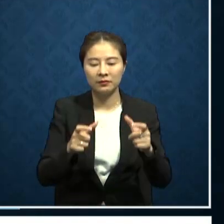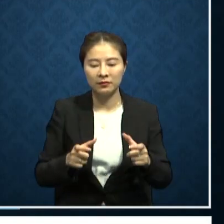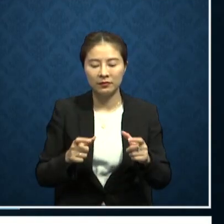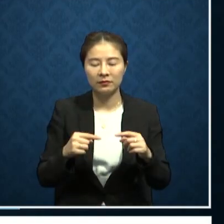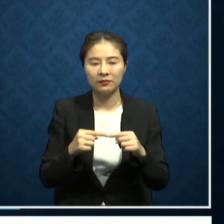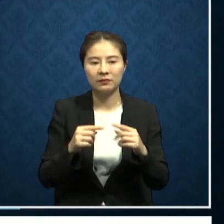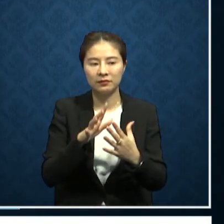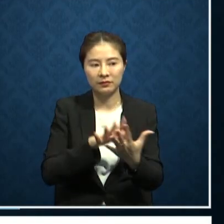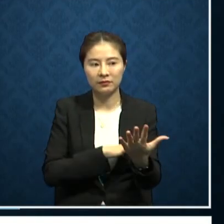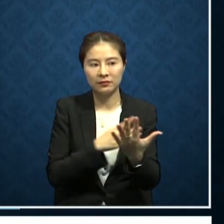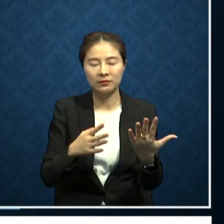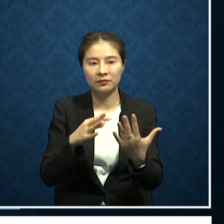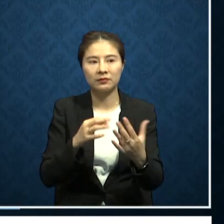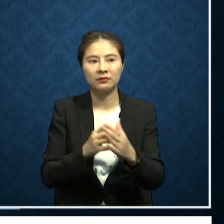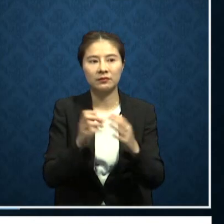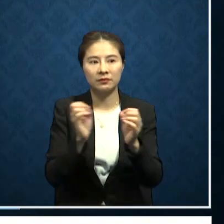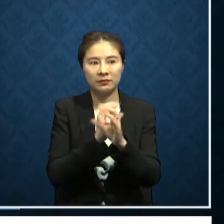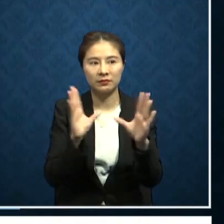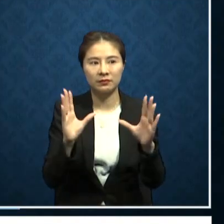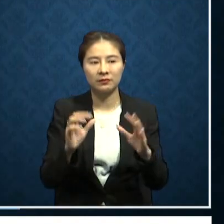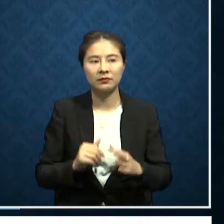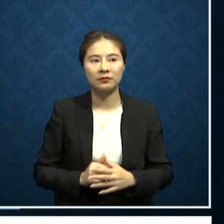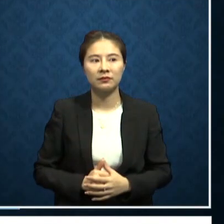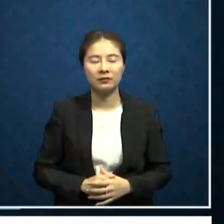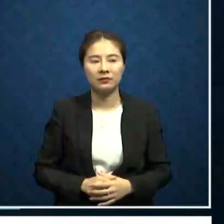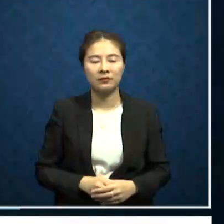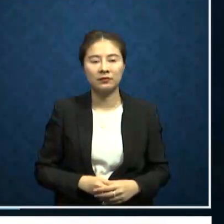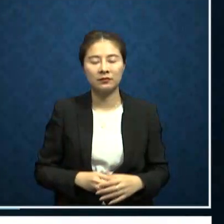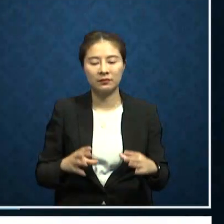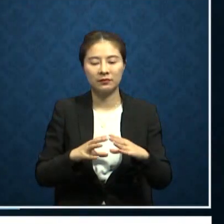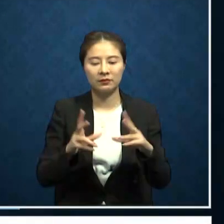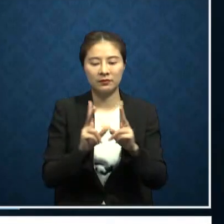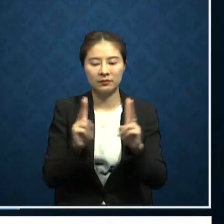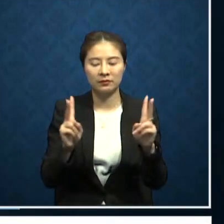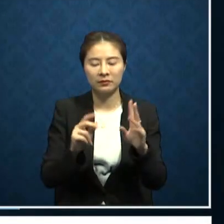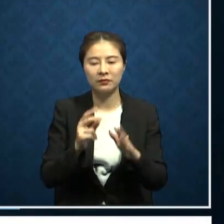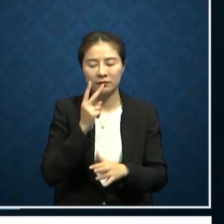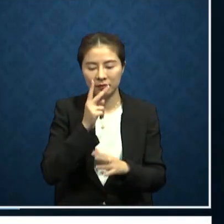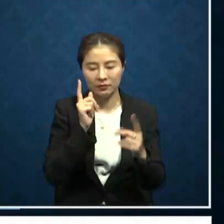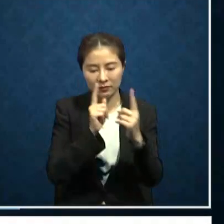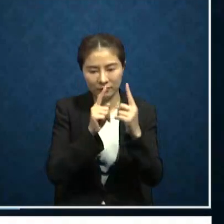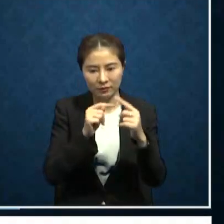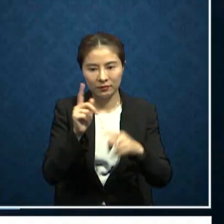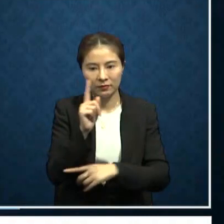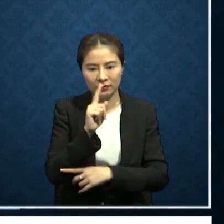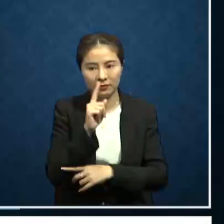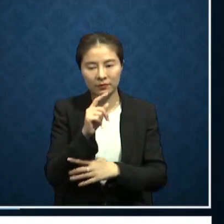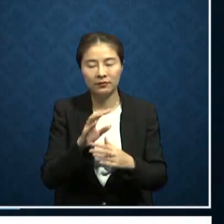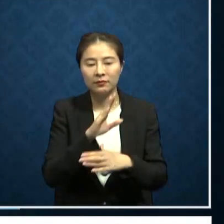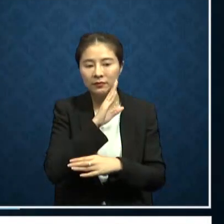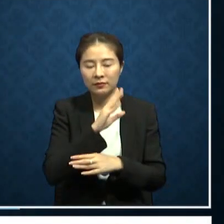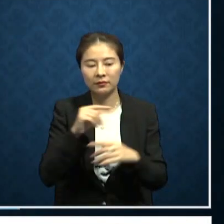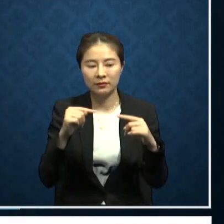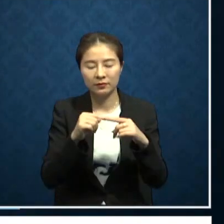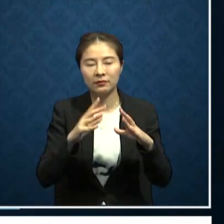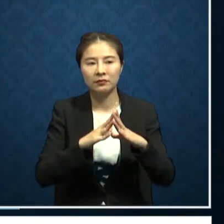กลยุทธ์ขึ้นมาในวันนี้นะคะคณะกรรมาธิการได้มีข้อค้นพบจากการศึกษานะคะหากสามารถ